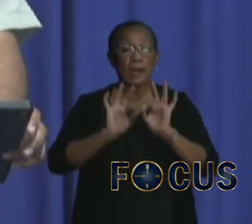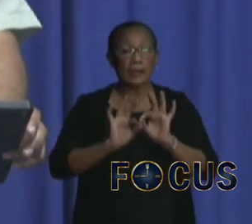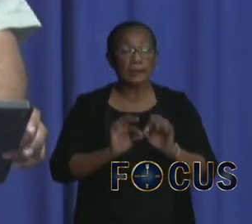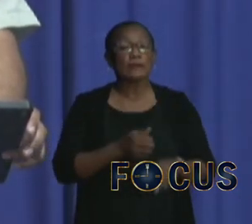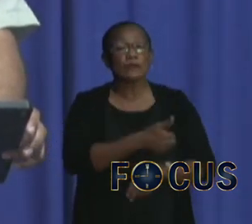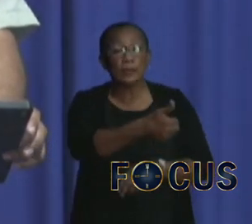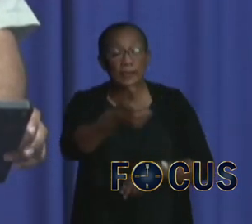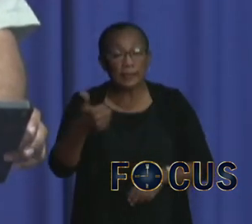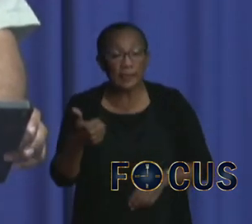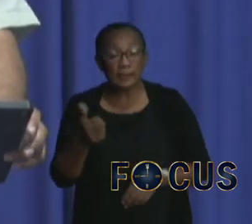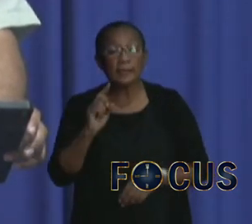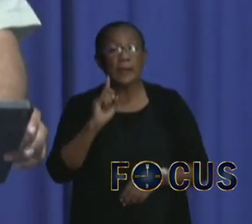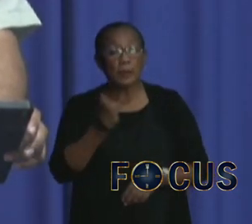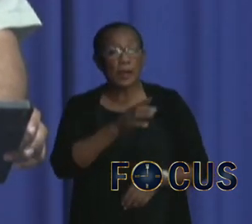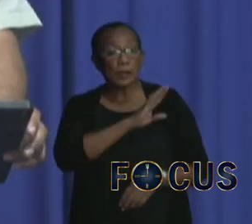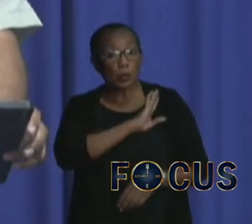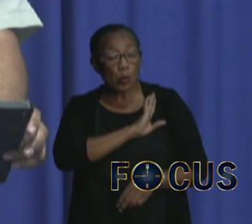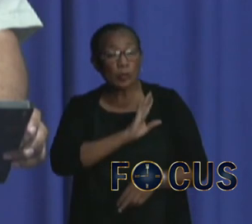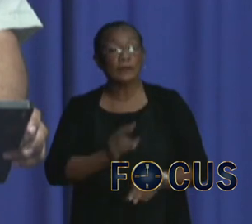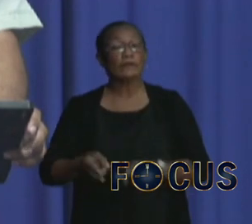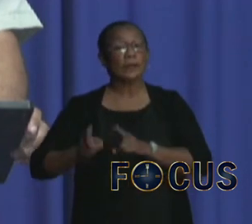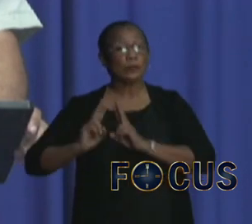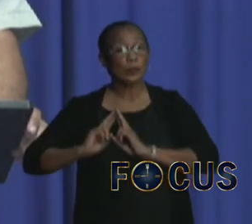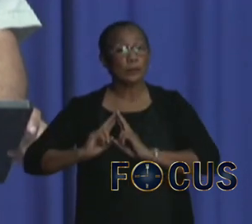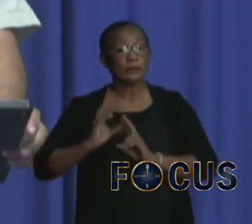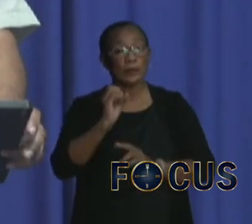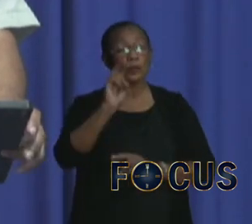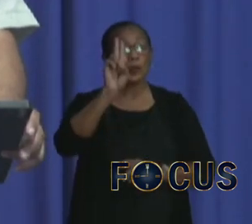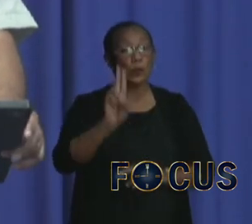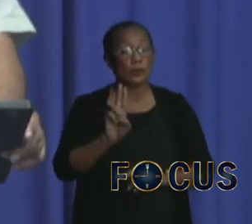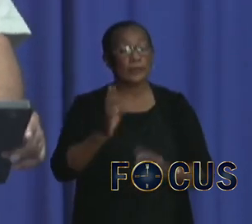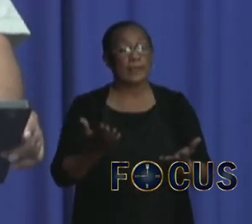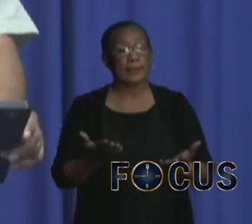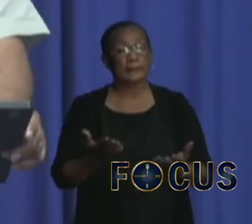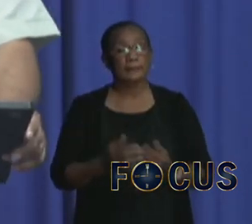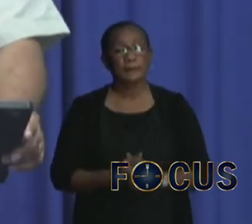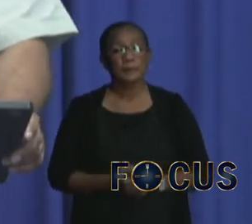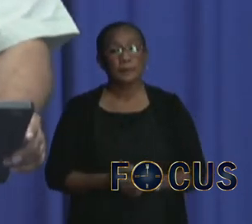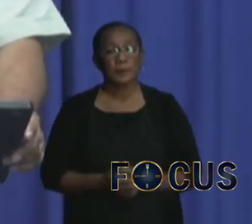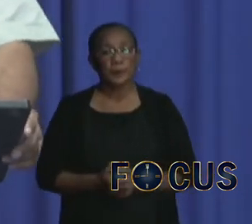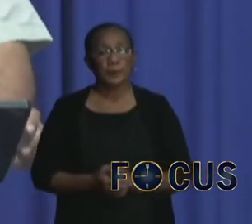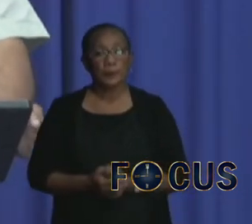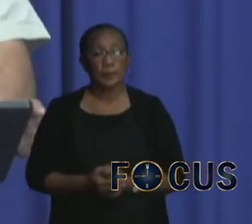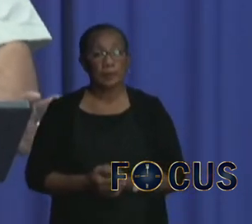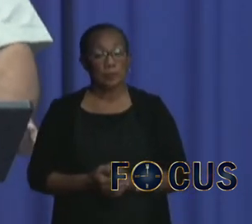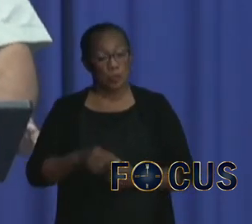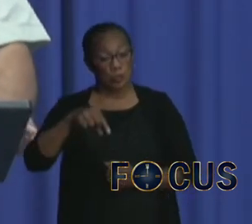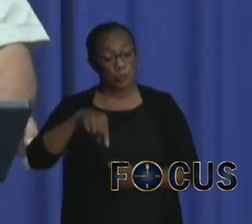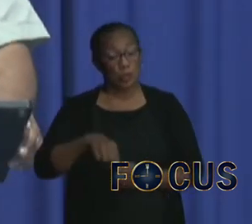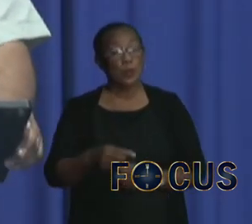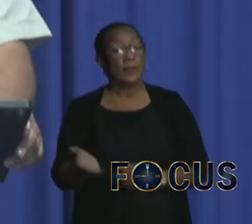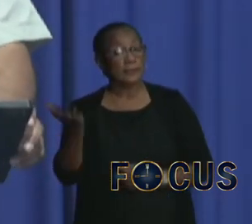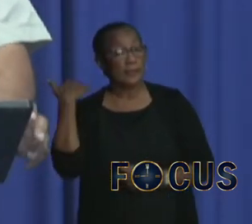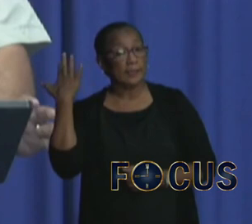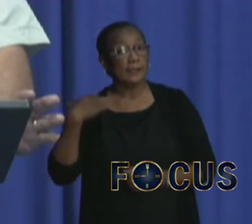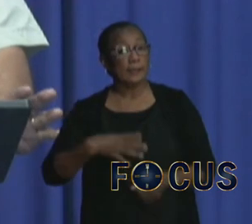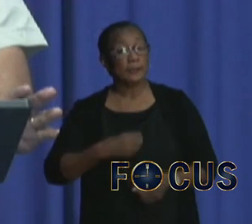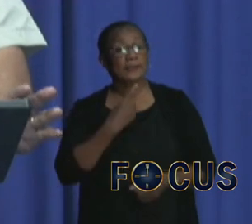burger, maar ook de verantwoordelijkheid van de overheid en zo aan. Zoals reeds eerder